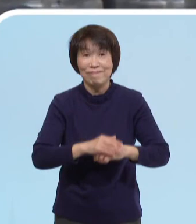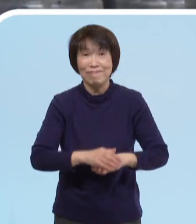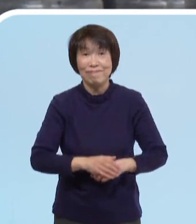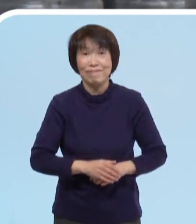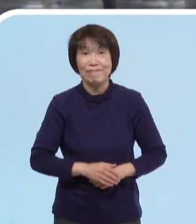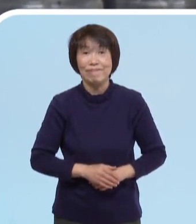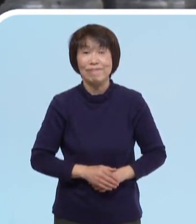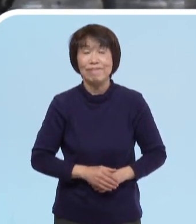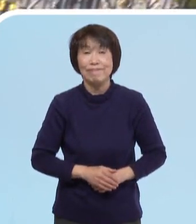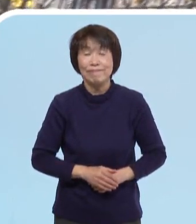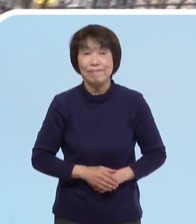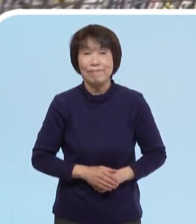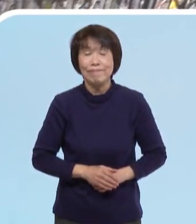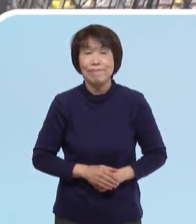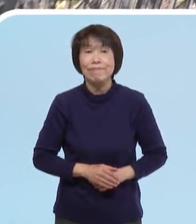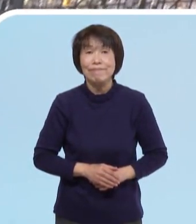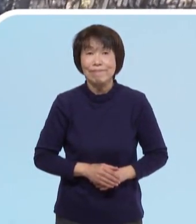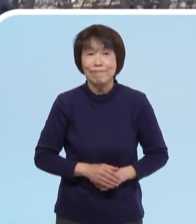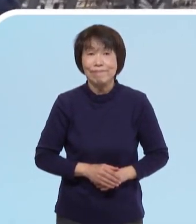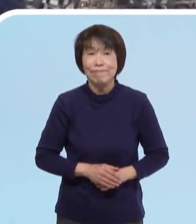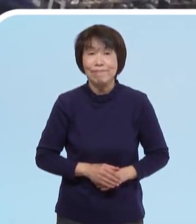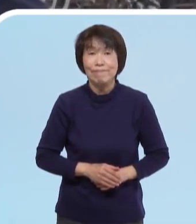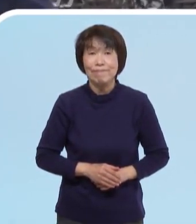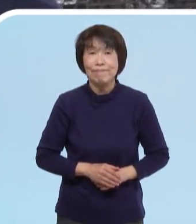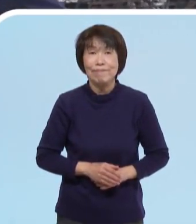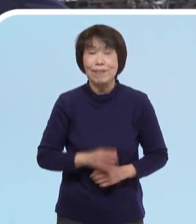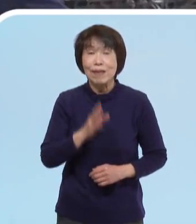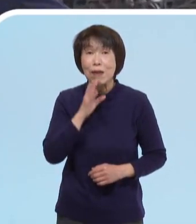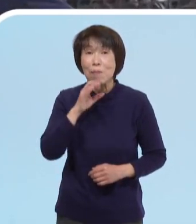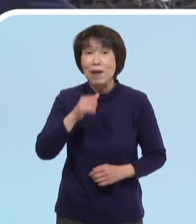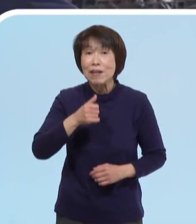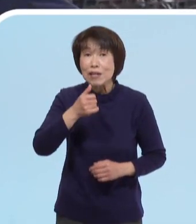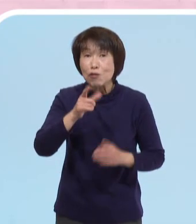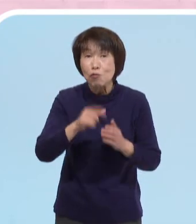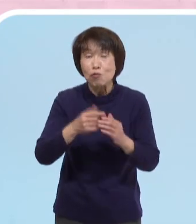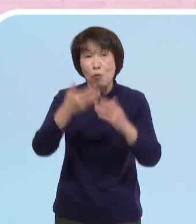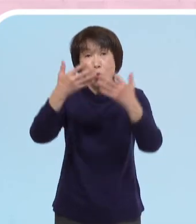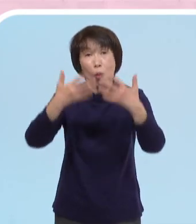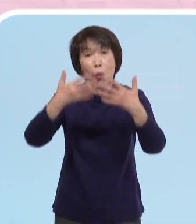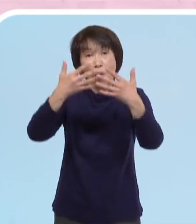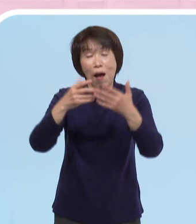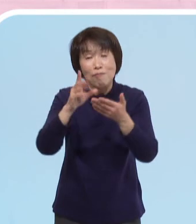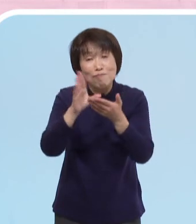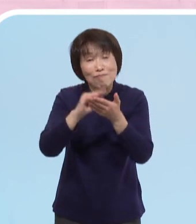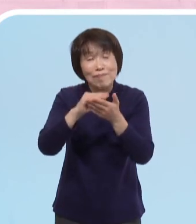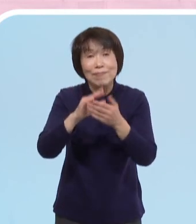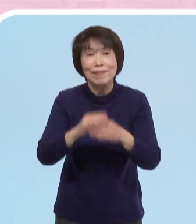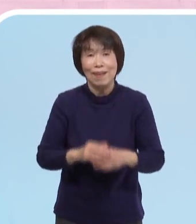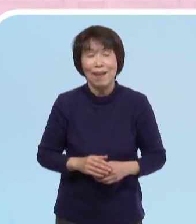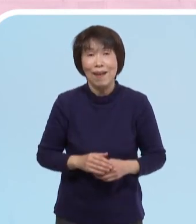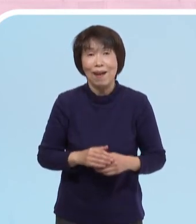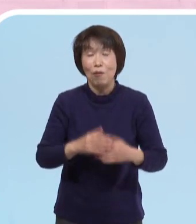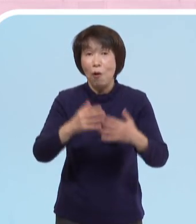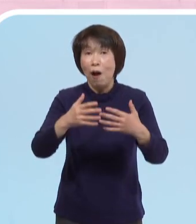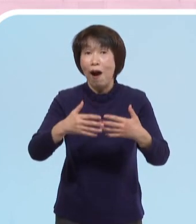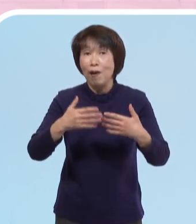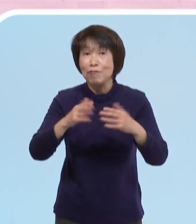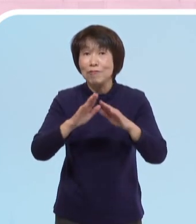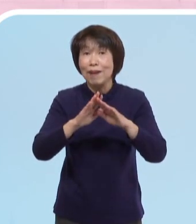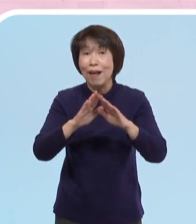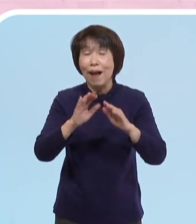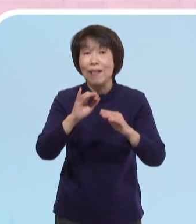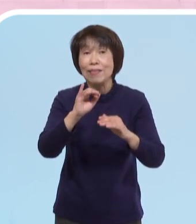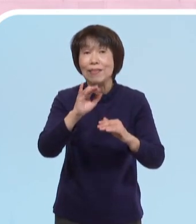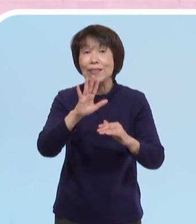も。 現場に到着しましたっていうので、この春からですね TikTok の方を始めまして